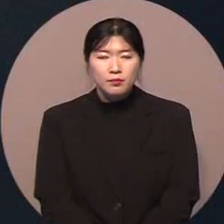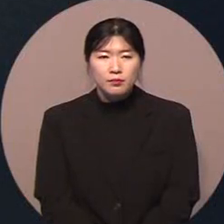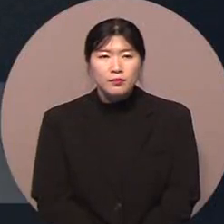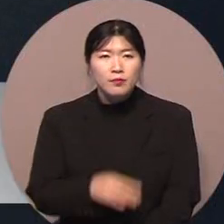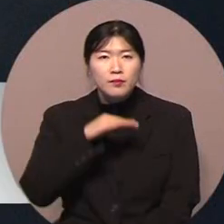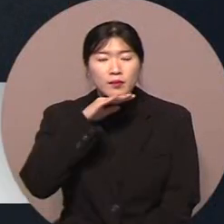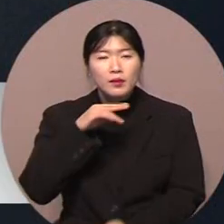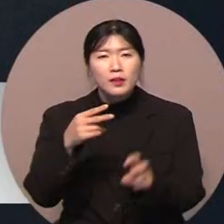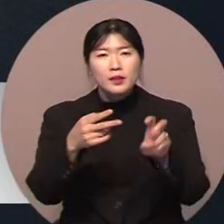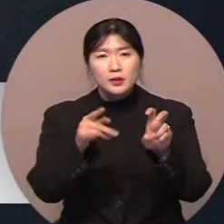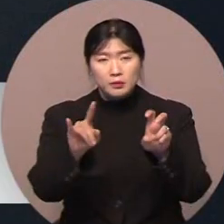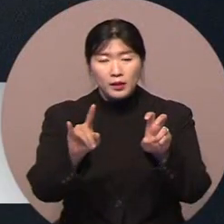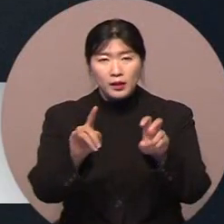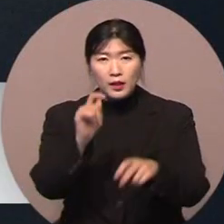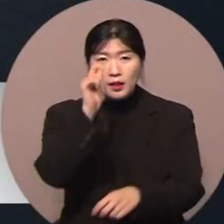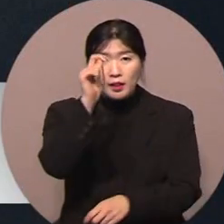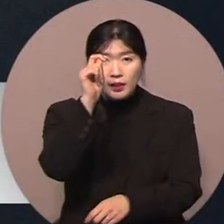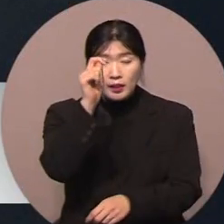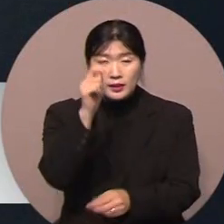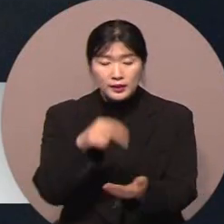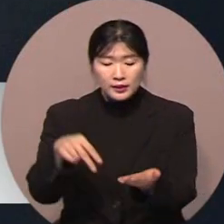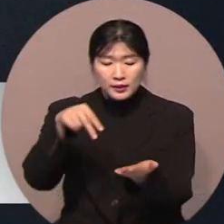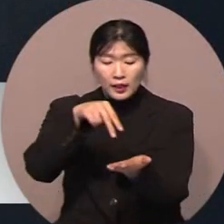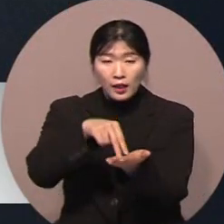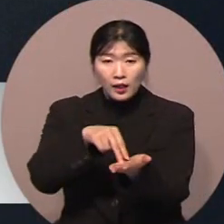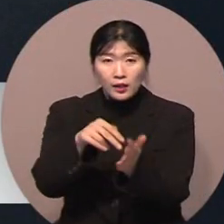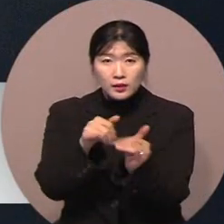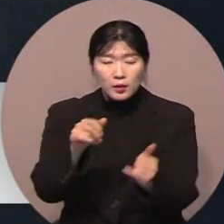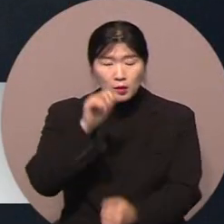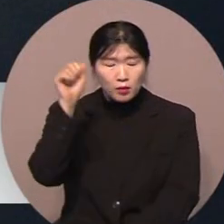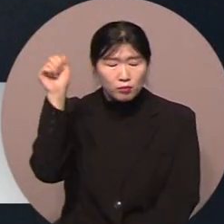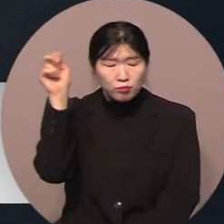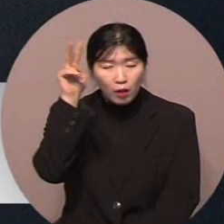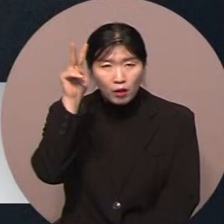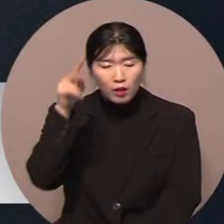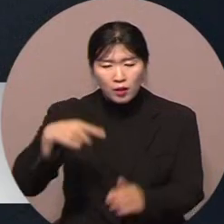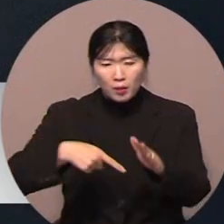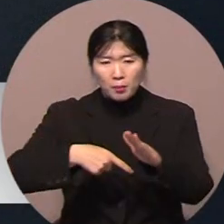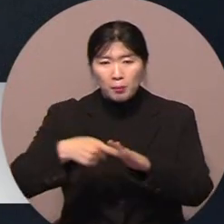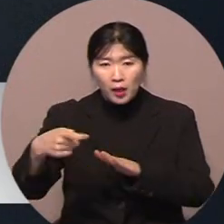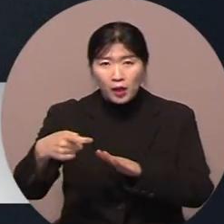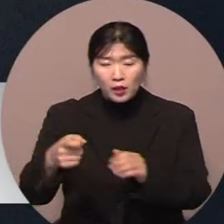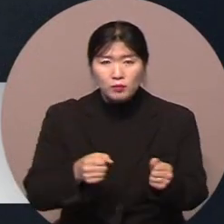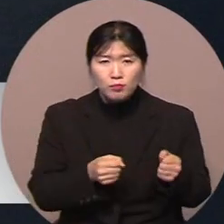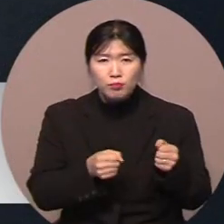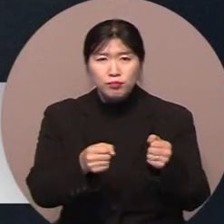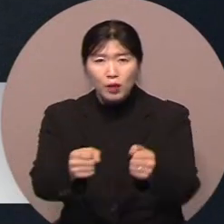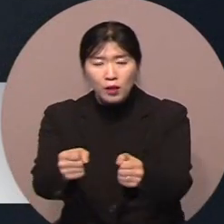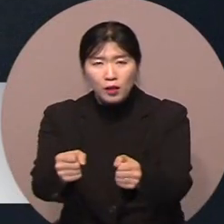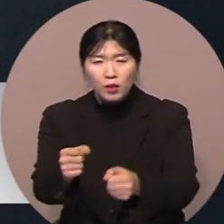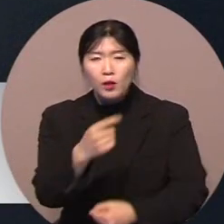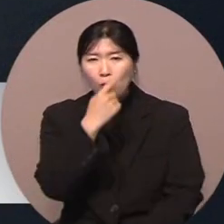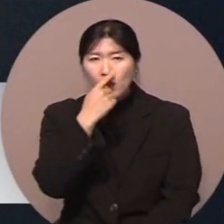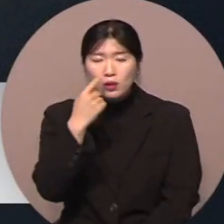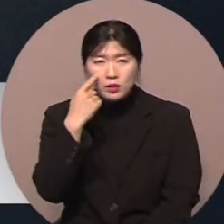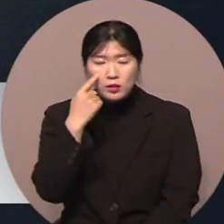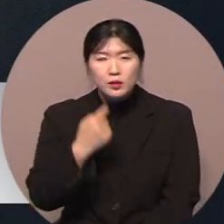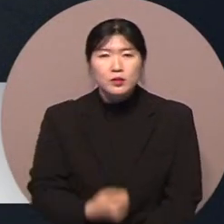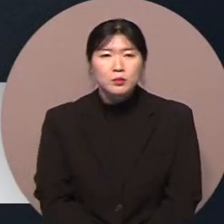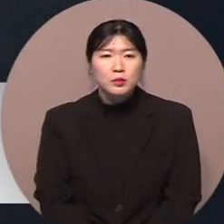20대 택시 승객이 고속도로 휴계소에서 갑자기 강도로 돌변해 택시를 훔쳐타고